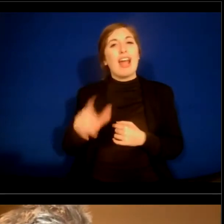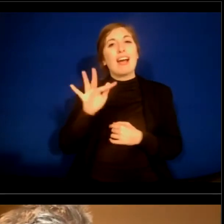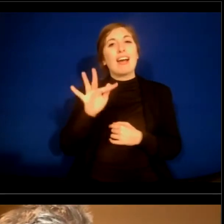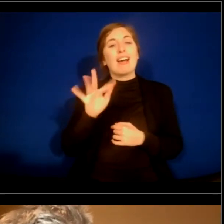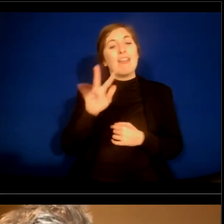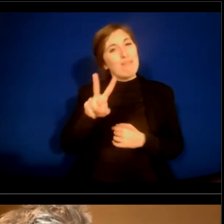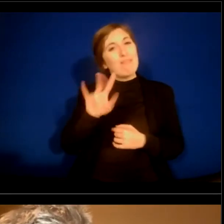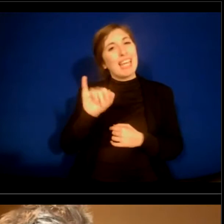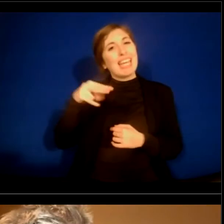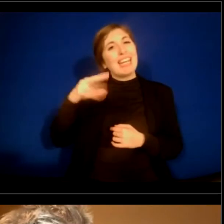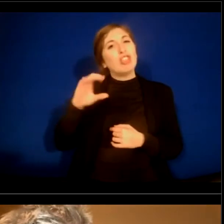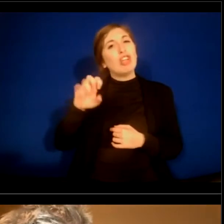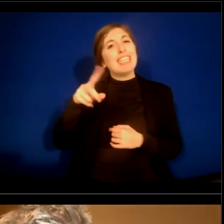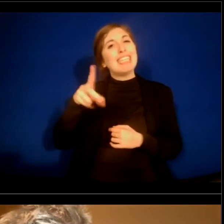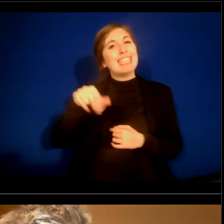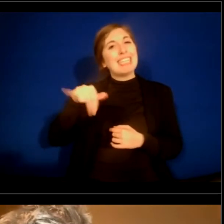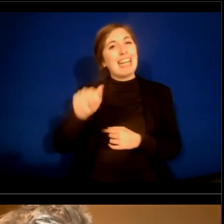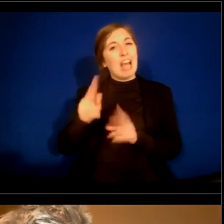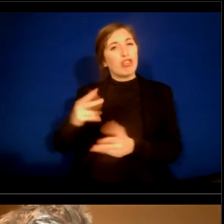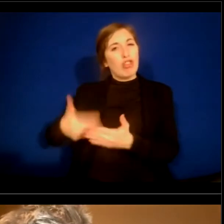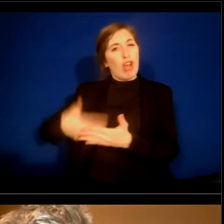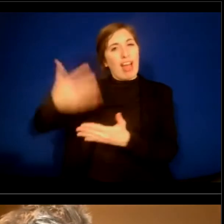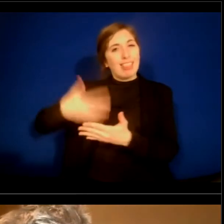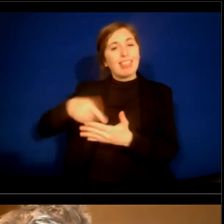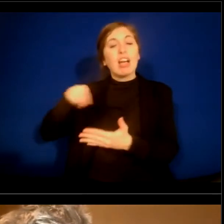noi psicologi.